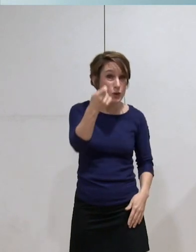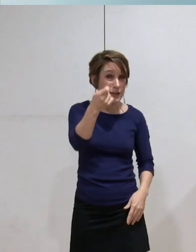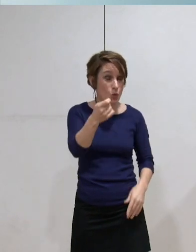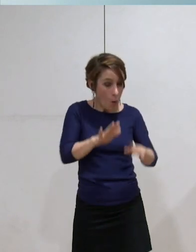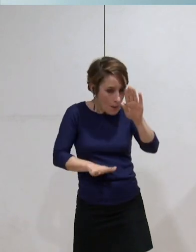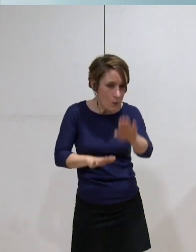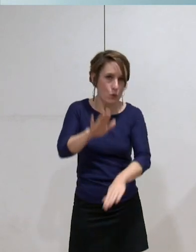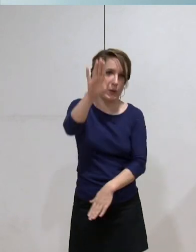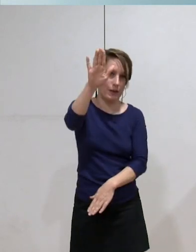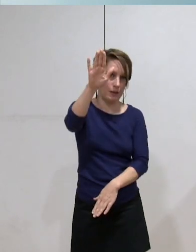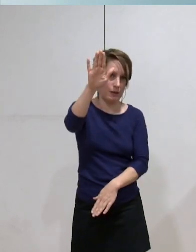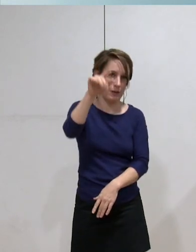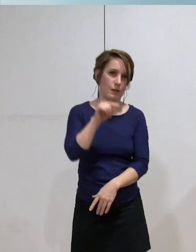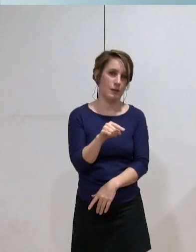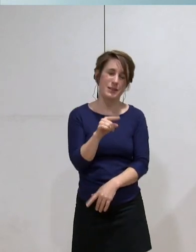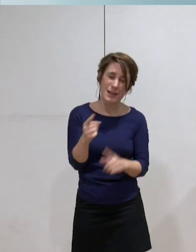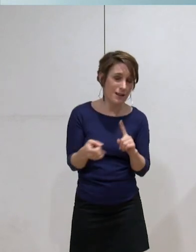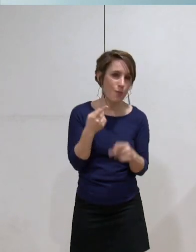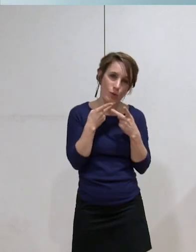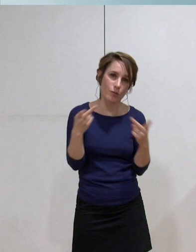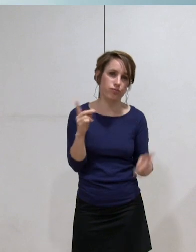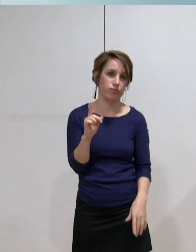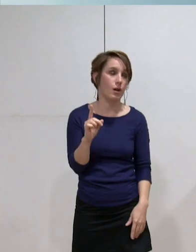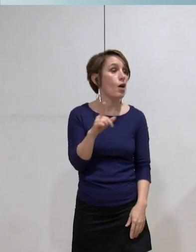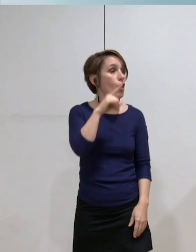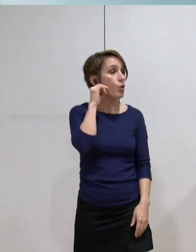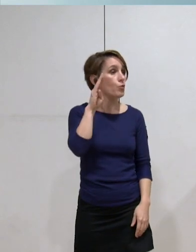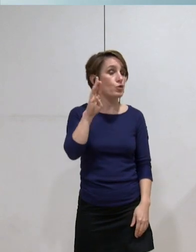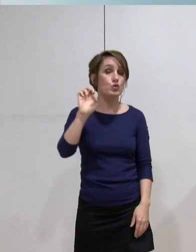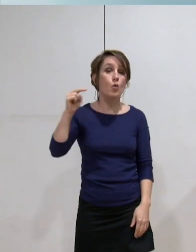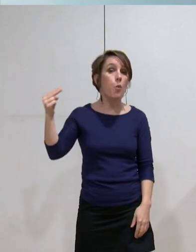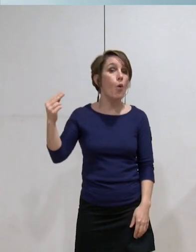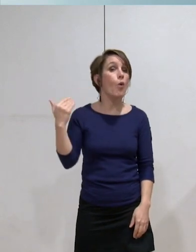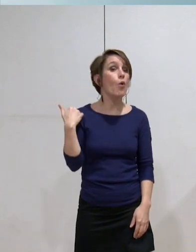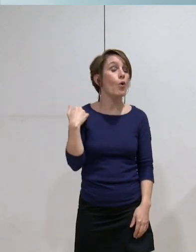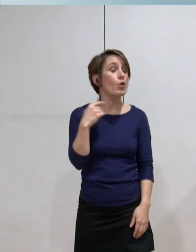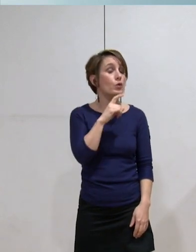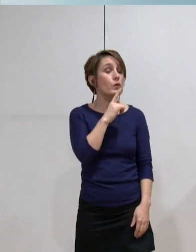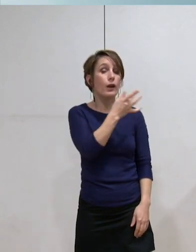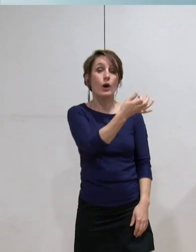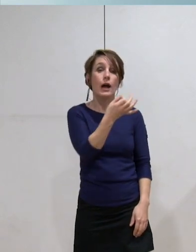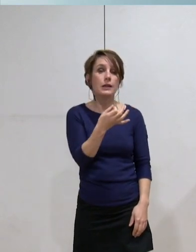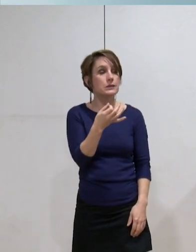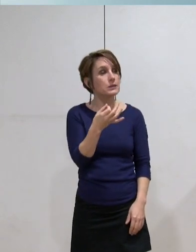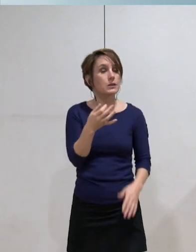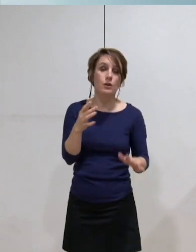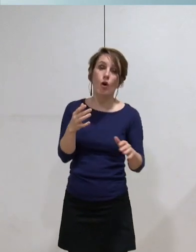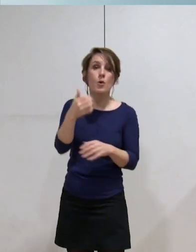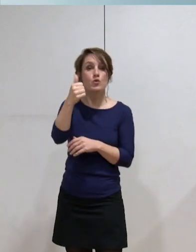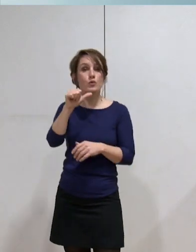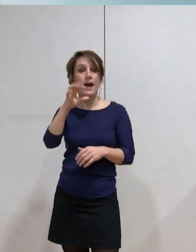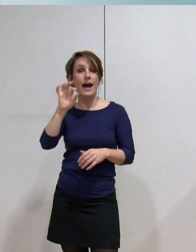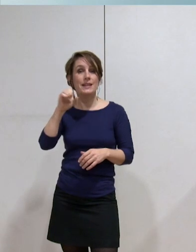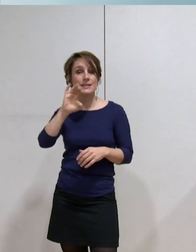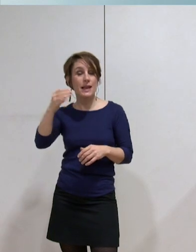progressé fortement et euh monsieur Bron vous le rappeliez en disant que il n'y avait pas encore une adsem par classe vous ditz qu'il manquait